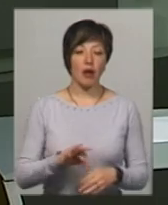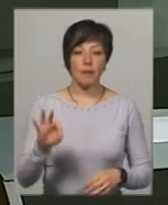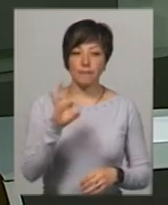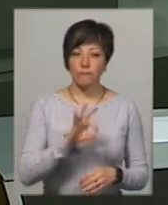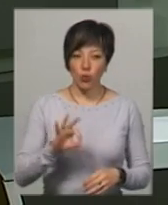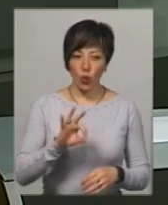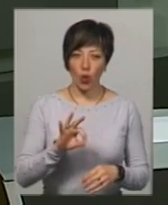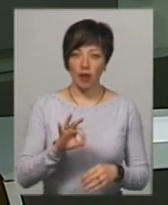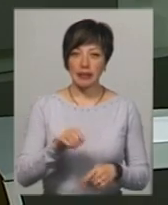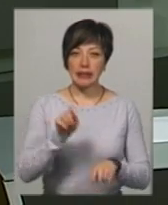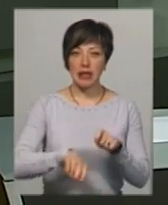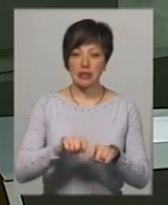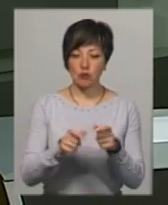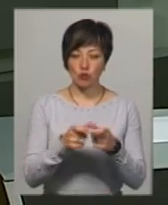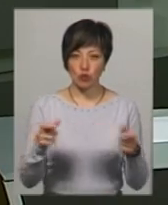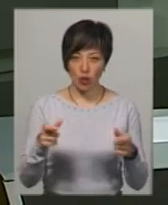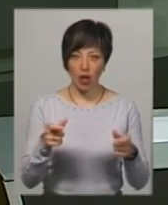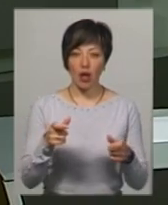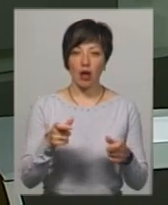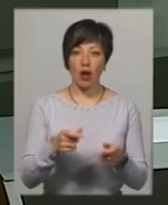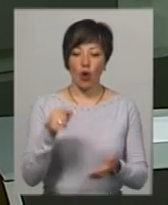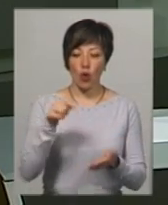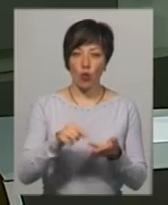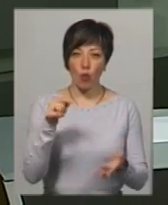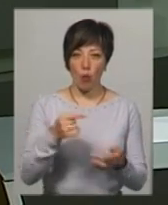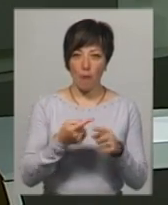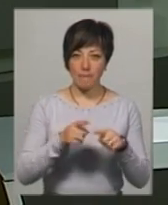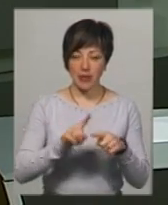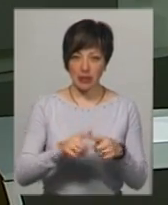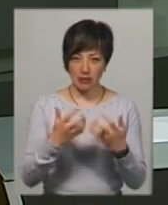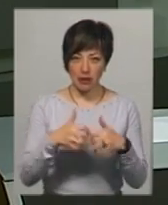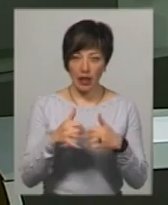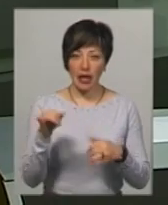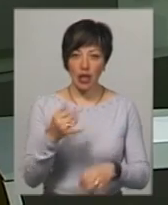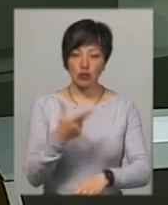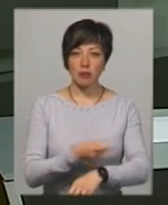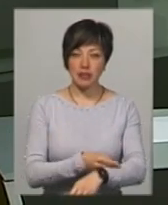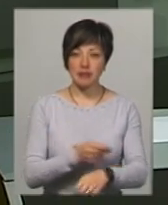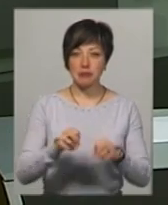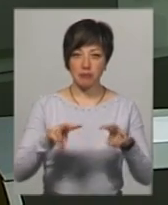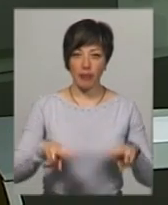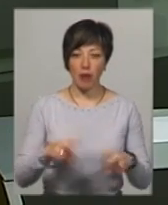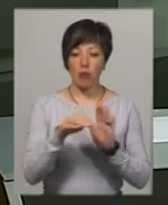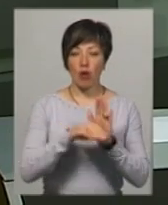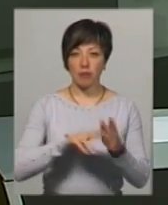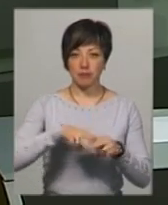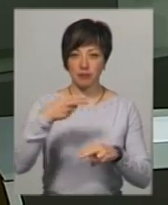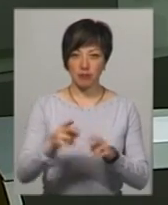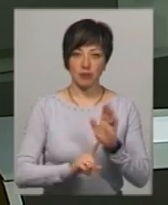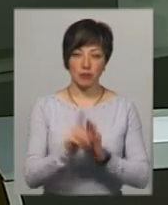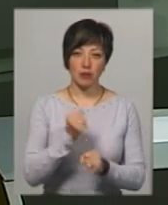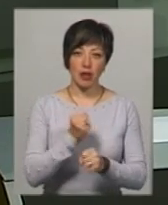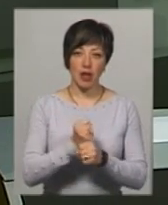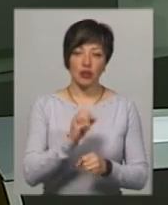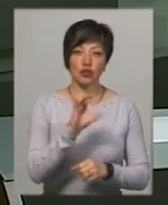про тест-смужки, глюкометр та інсулінові шприці. Їх вартість відшкодової програми, яка з січня цього року діє у